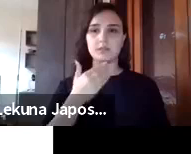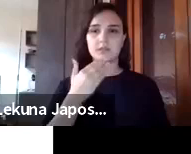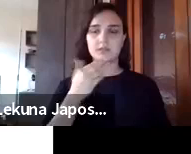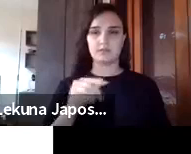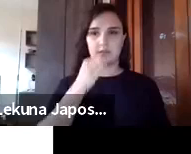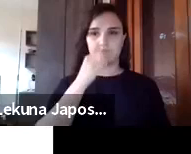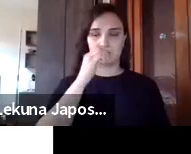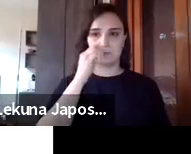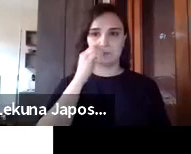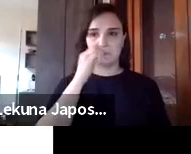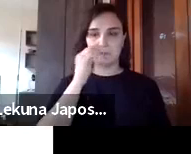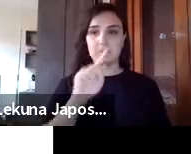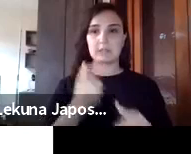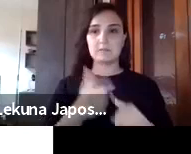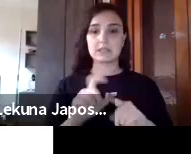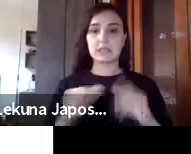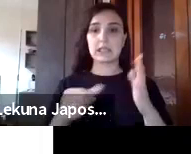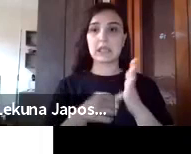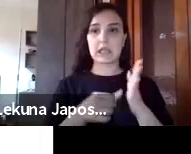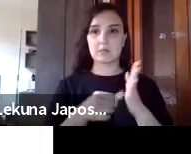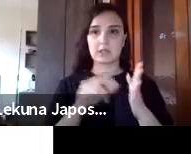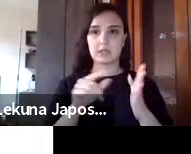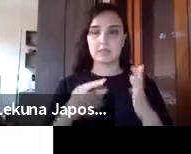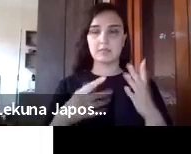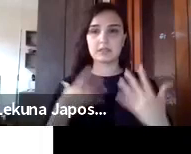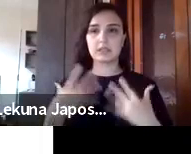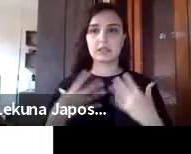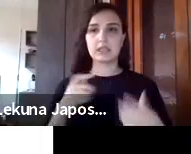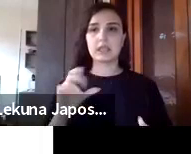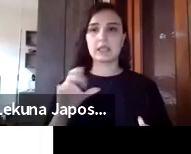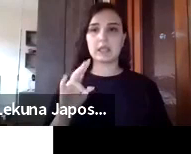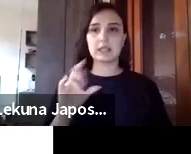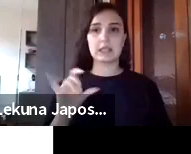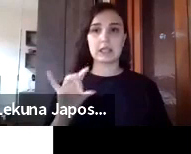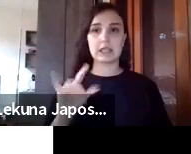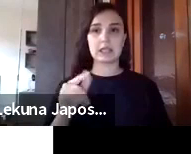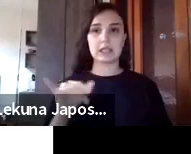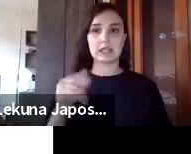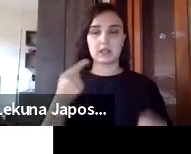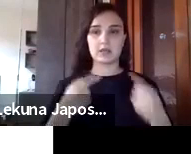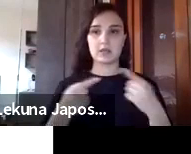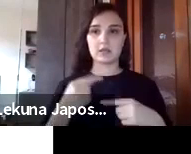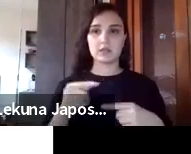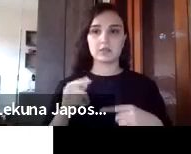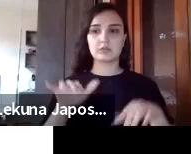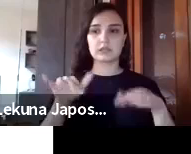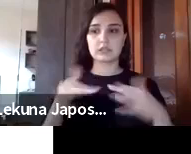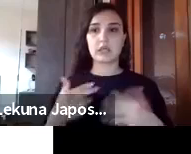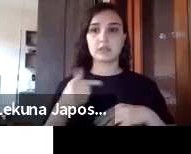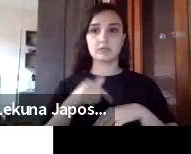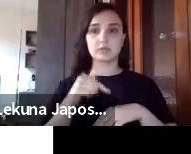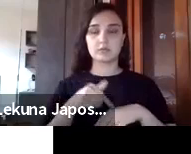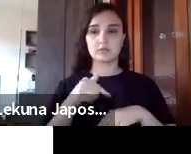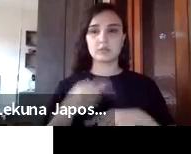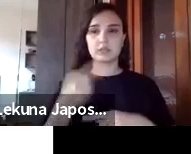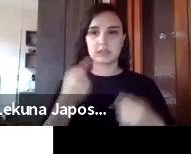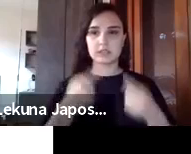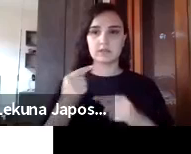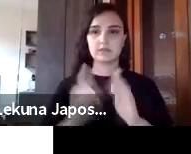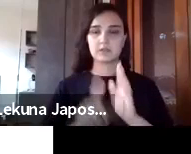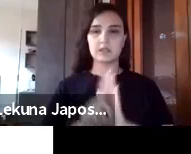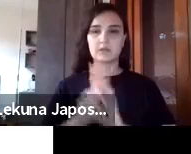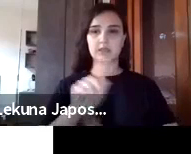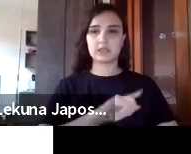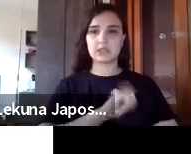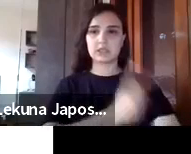მაგრამ ძალიან გეხმარებათ ენერგიების აღდგენაში. აი თითქოს რაცა უნდა დაღლილი იყოთ, თავიდან მოგემატათ